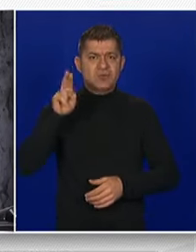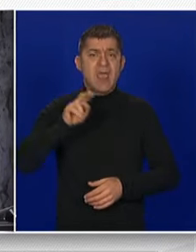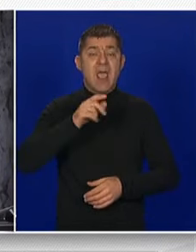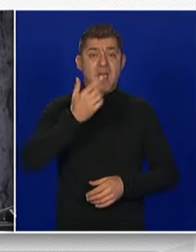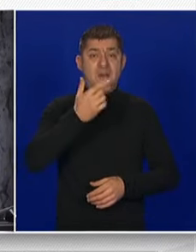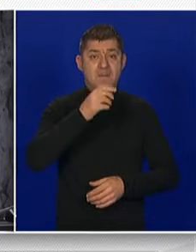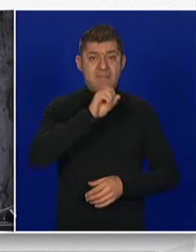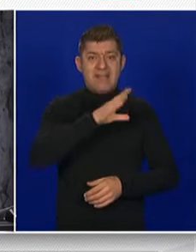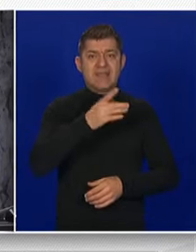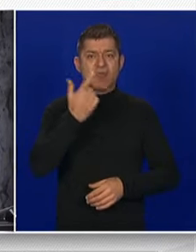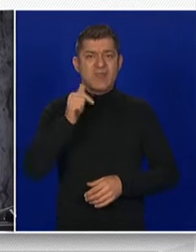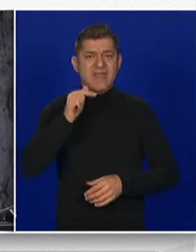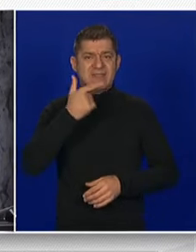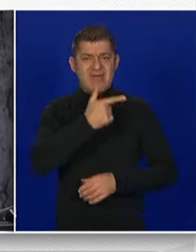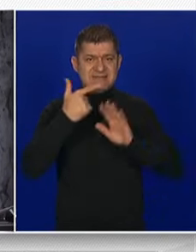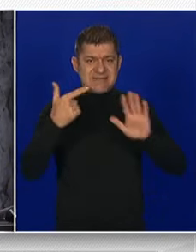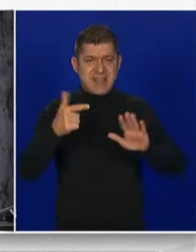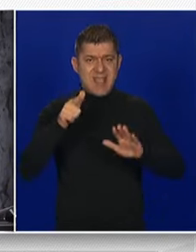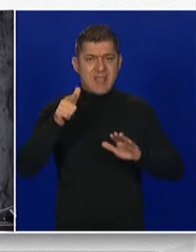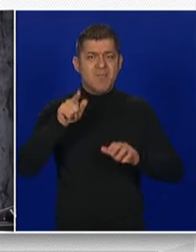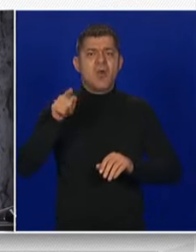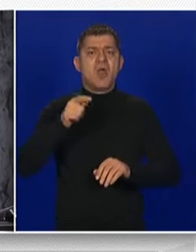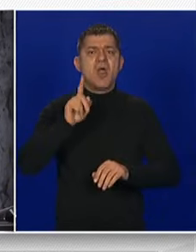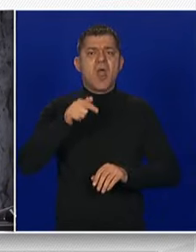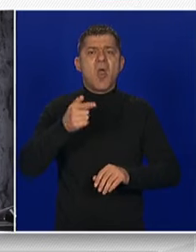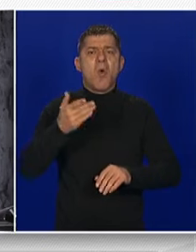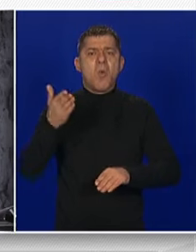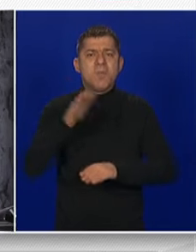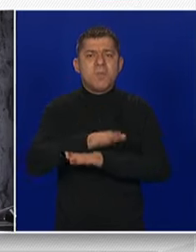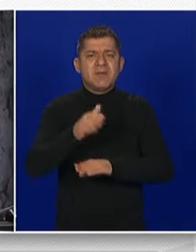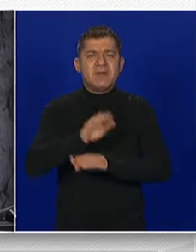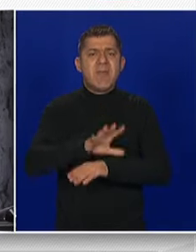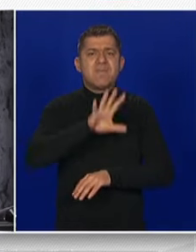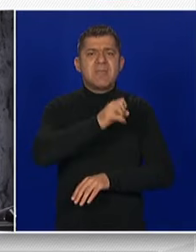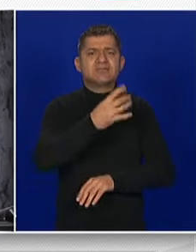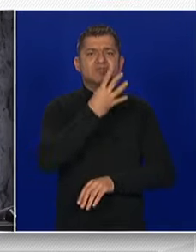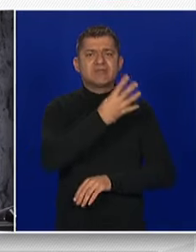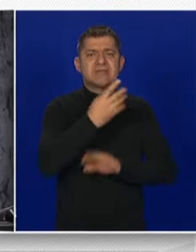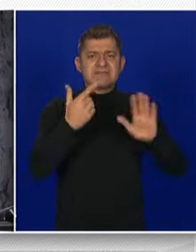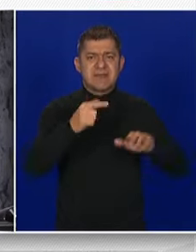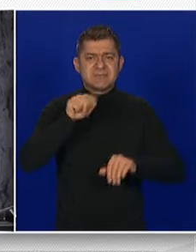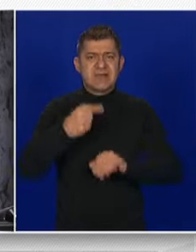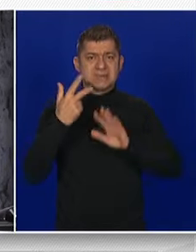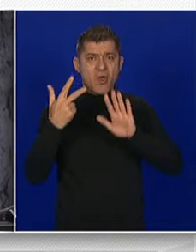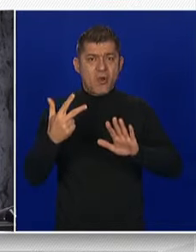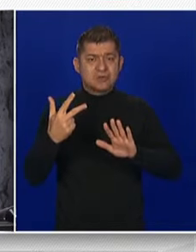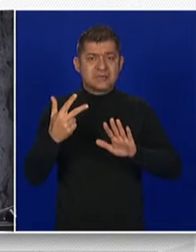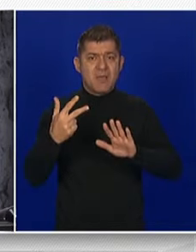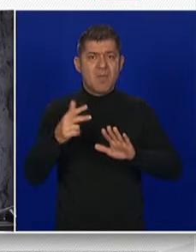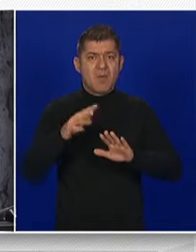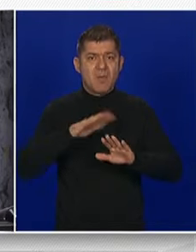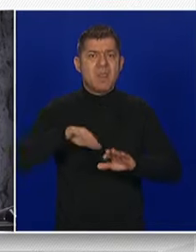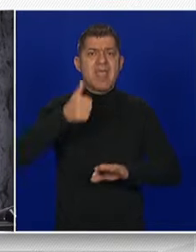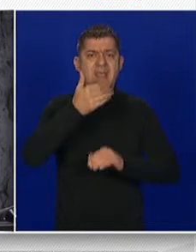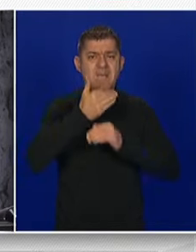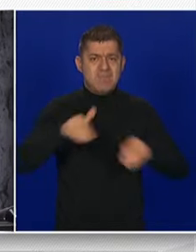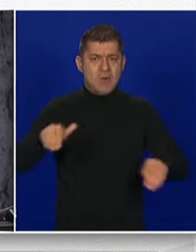15.27 sa stopom mortaliteta od 547,8 na milijun